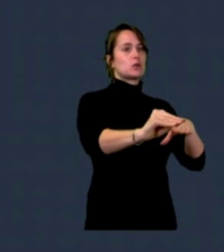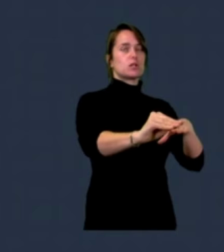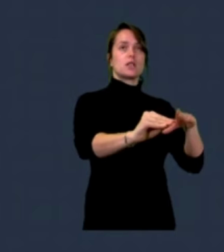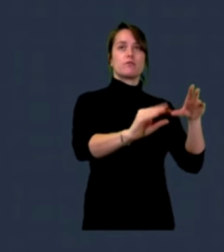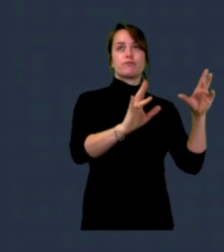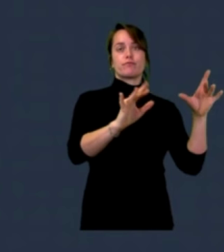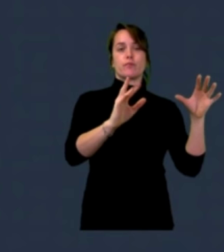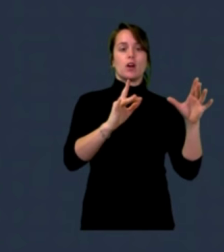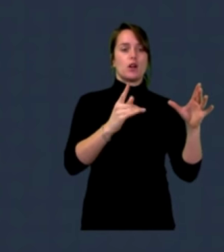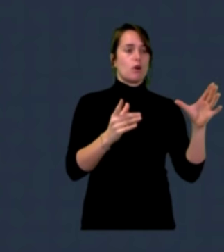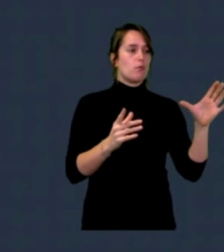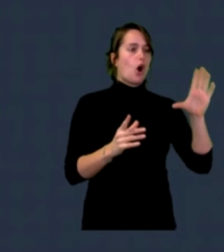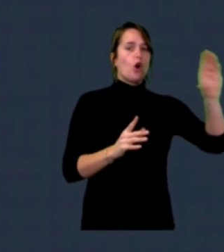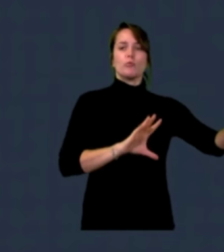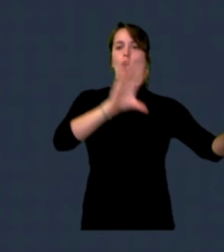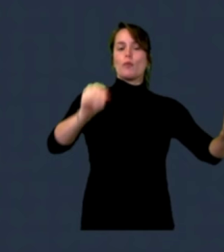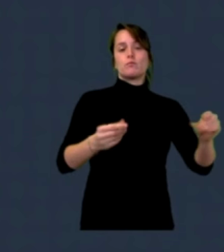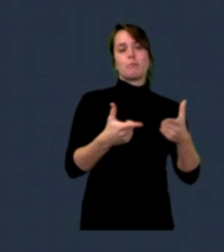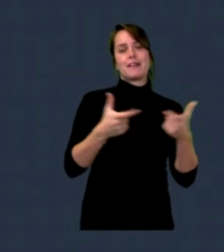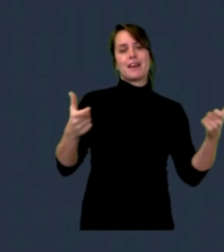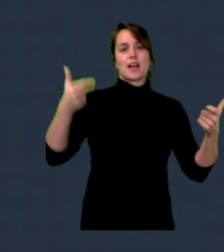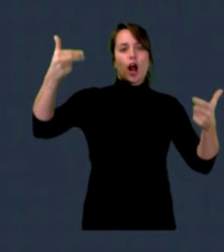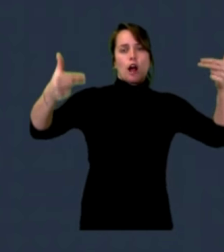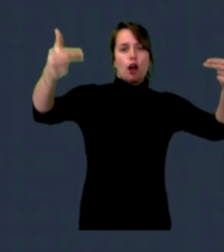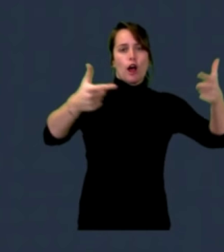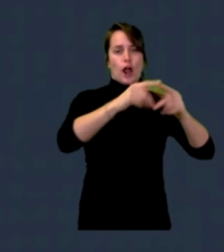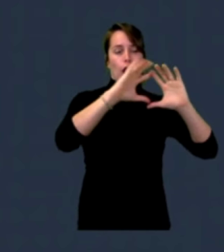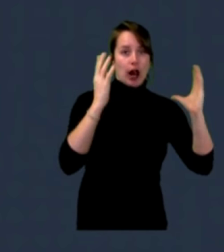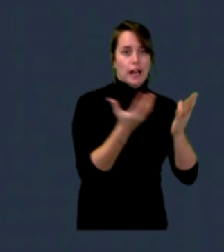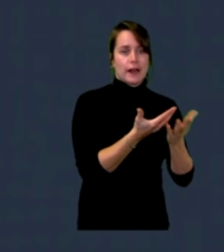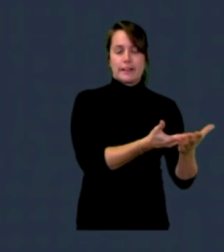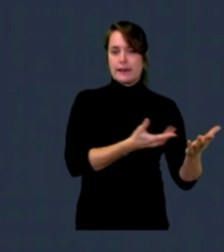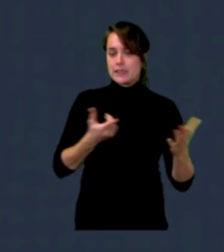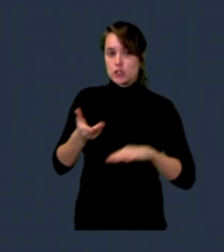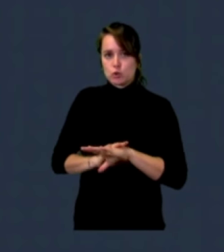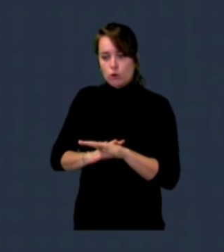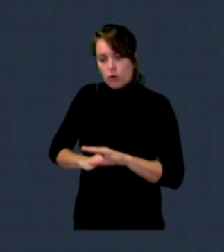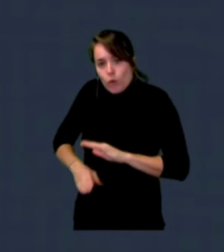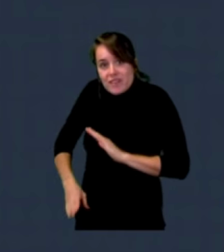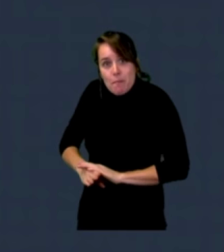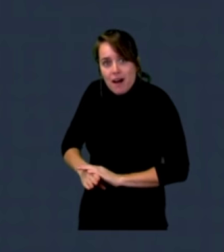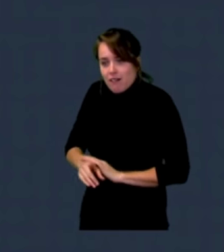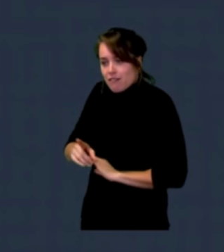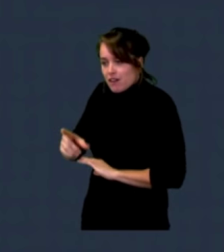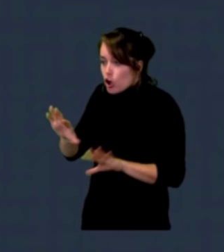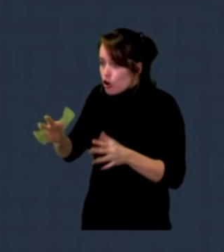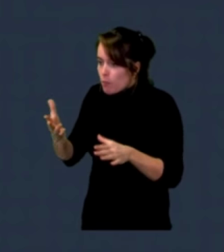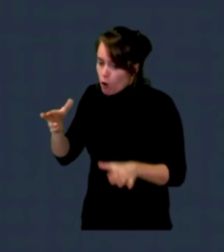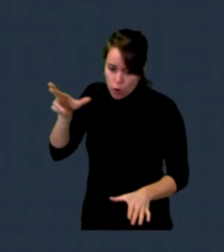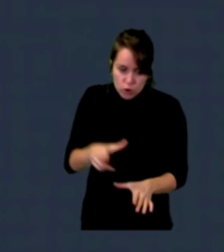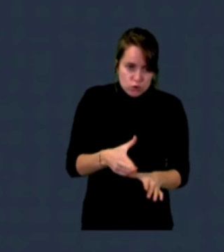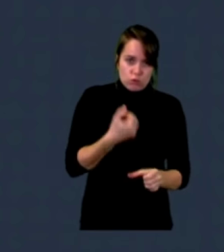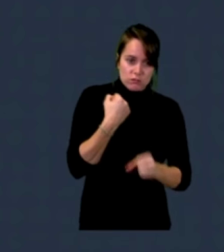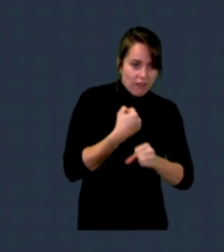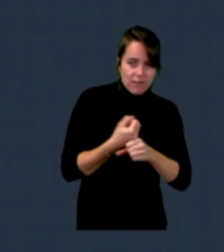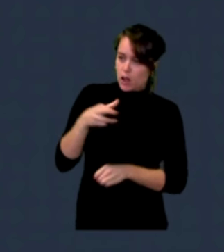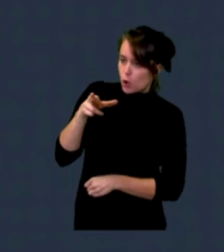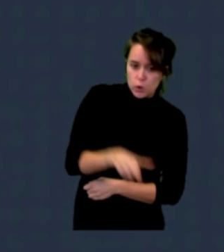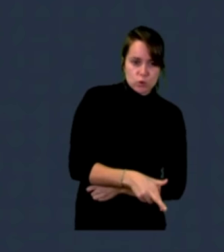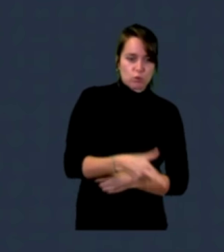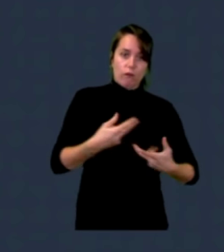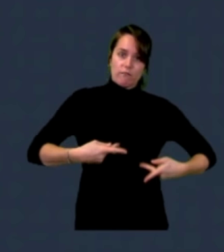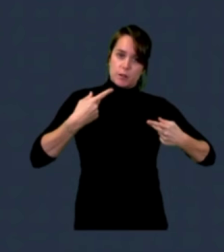du matériel par-ci et par-là, et ne pas s'attaquer à la racine, qui est cette réinsertion de personnes détenues, de façon à ce que justement elles ne récidivent